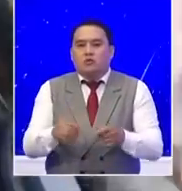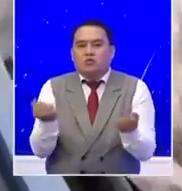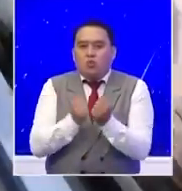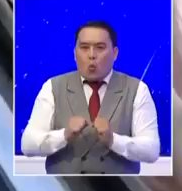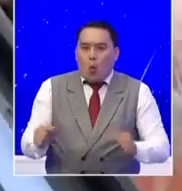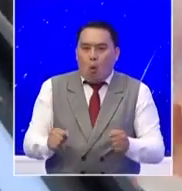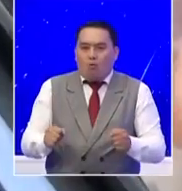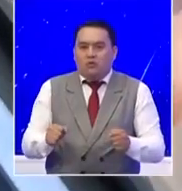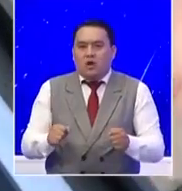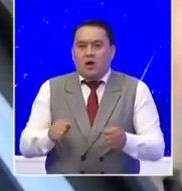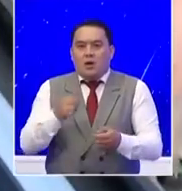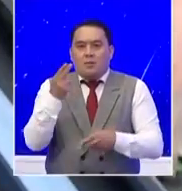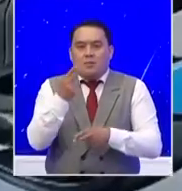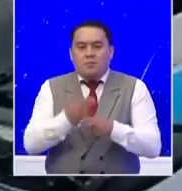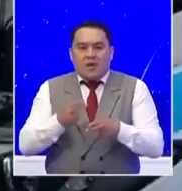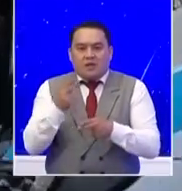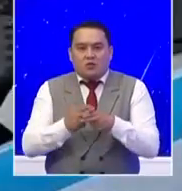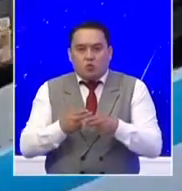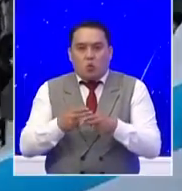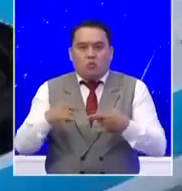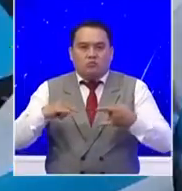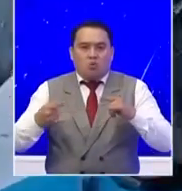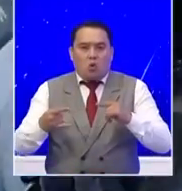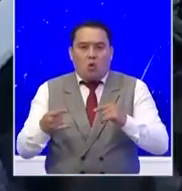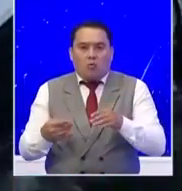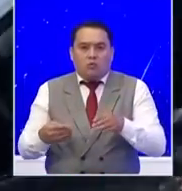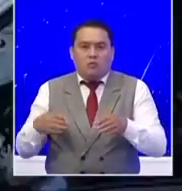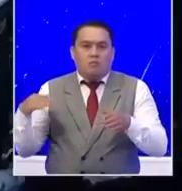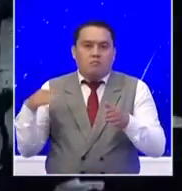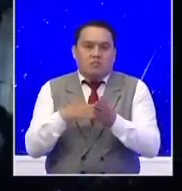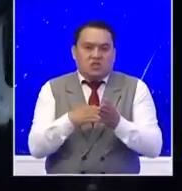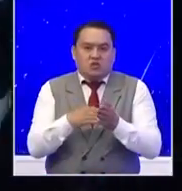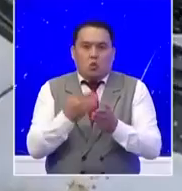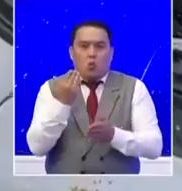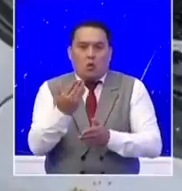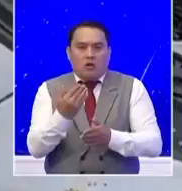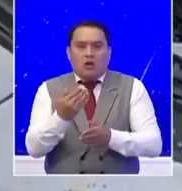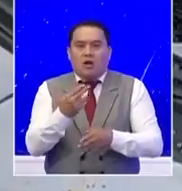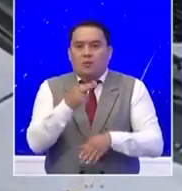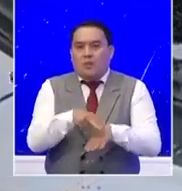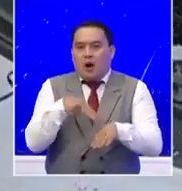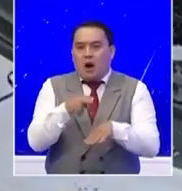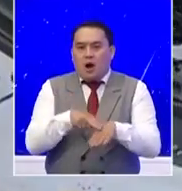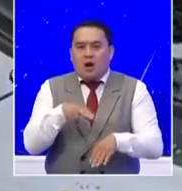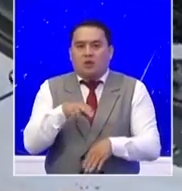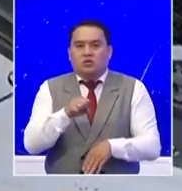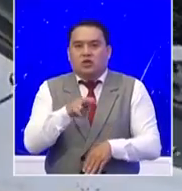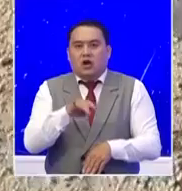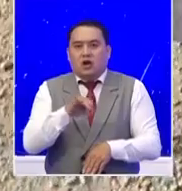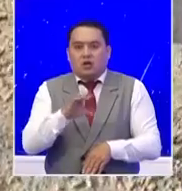скорости врезался в бетонное заграждение. Затем авто отбросило в патрульную машину. Старший лейтенант полиции Жарас